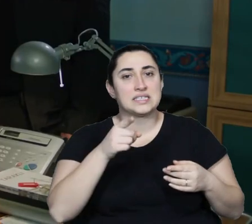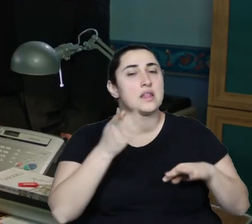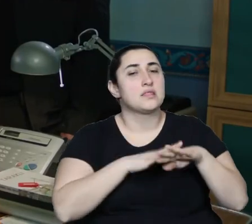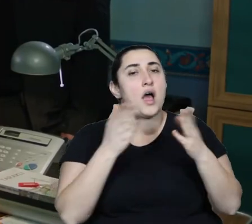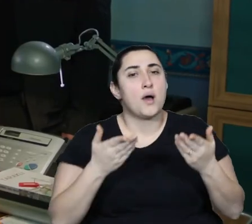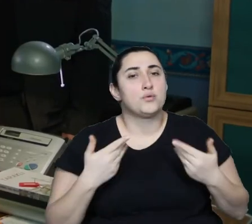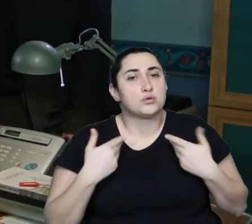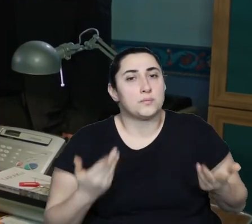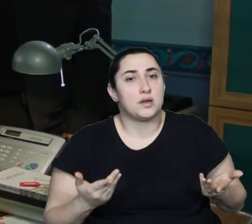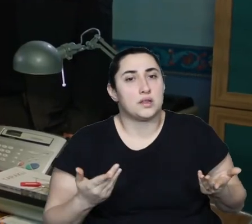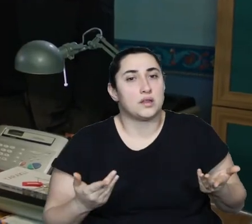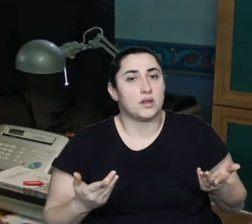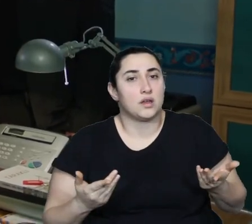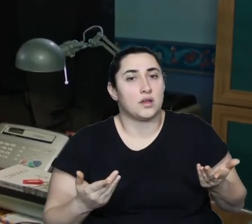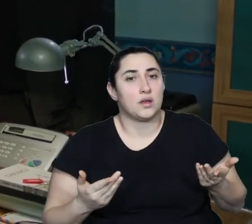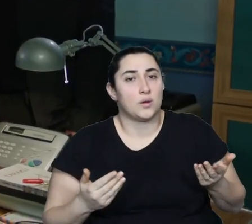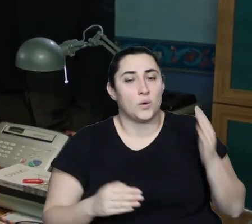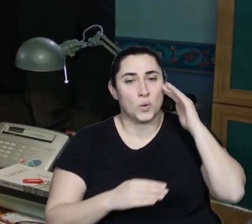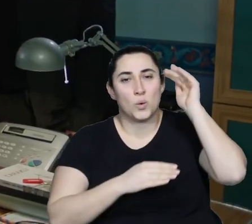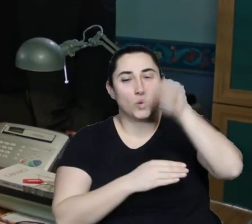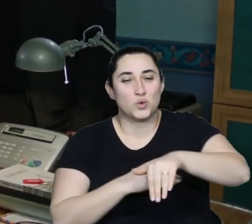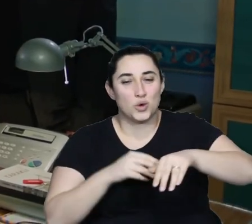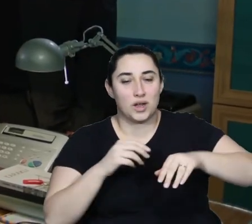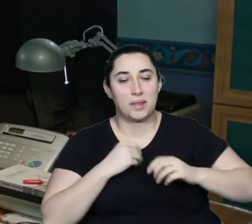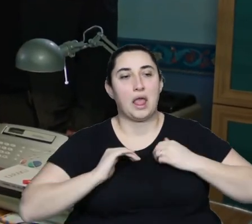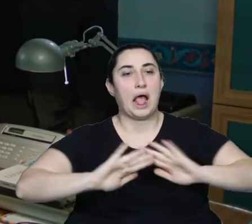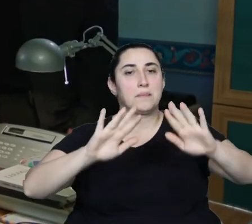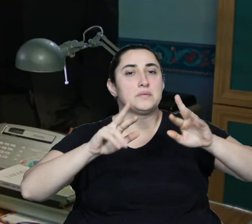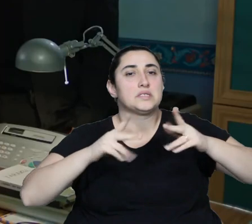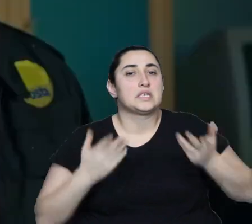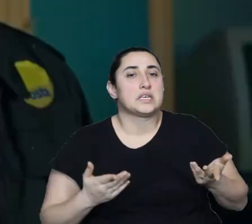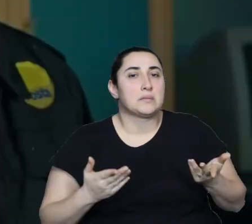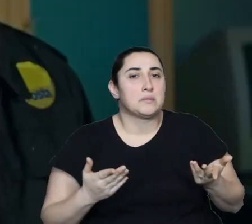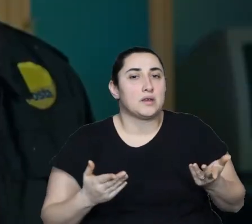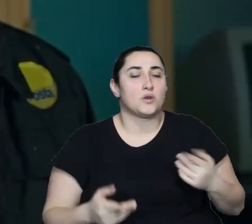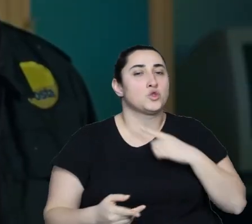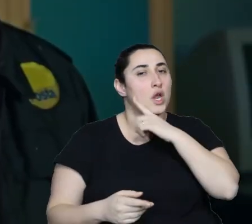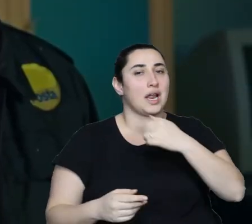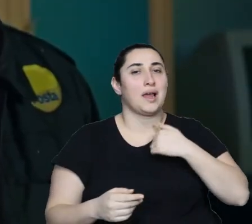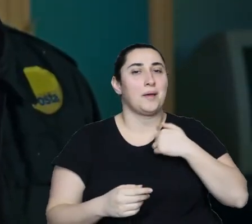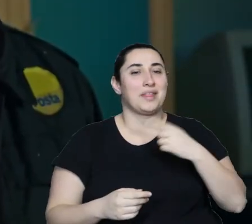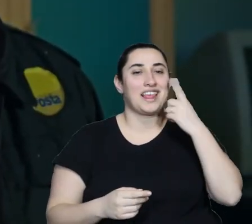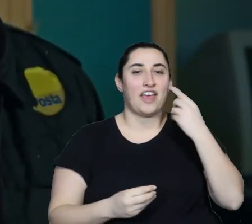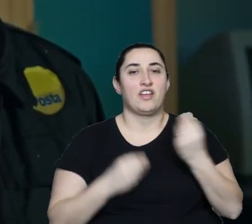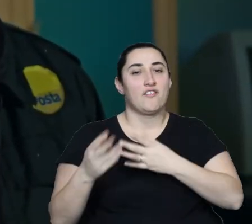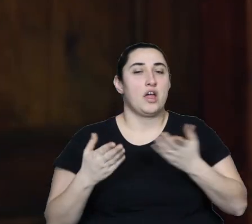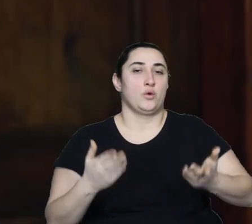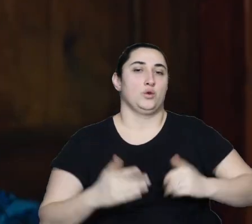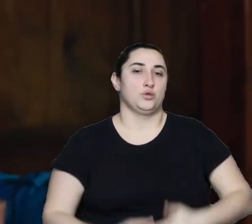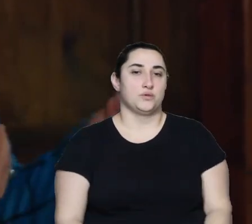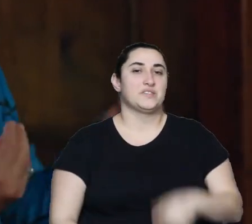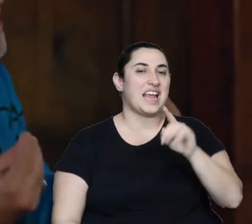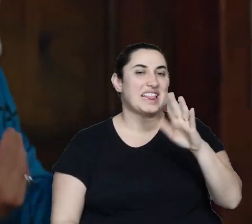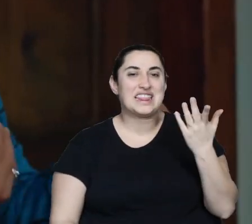ne yapıyorsun lan bana? He? Uçurumun kenarında bana sen ha tekme vurmuşsun, ha da zoraki beni birisine kefil etmişsin sen ya.